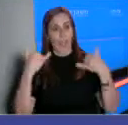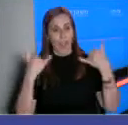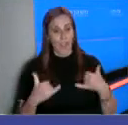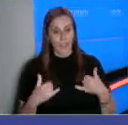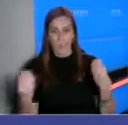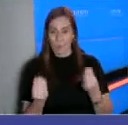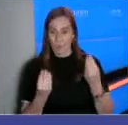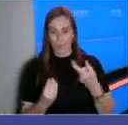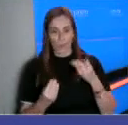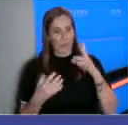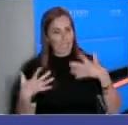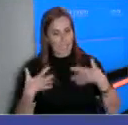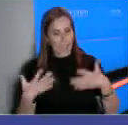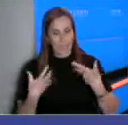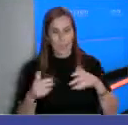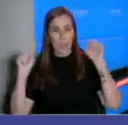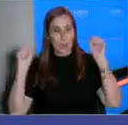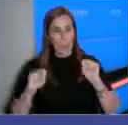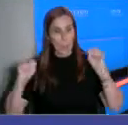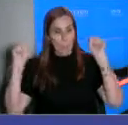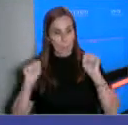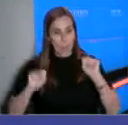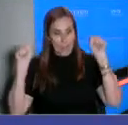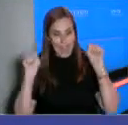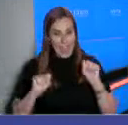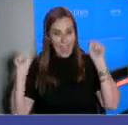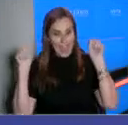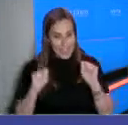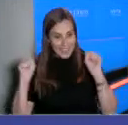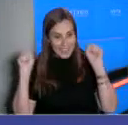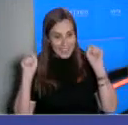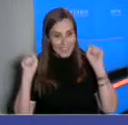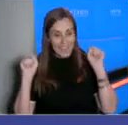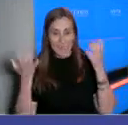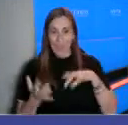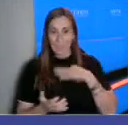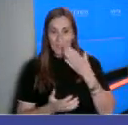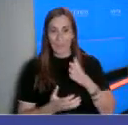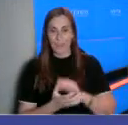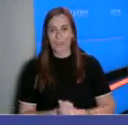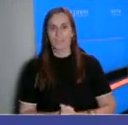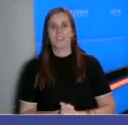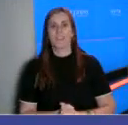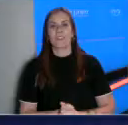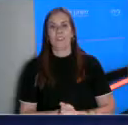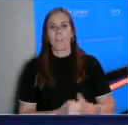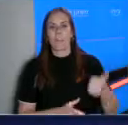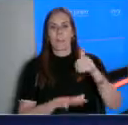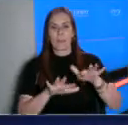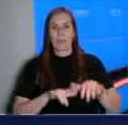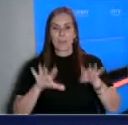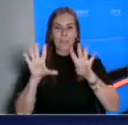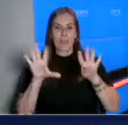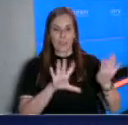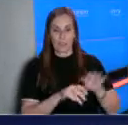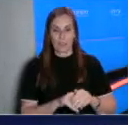נעבור למשהו הרבה יותר משמח. יום הולדת, יום הולדת, יום הולדת, הנה בא. מה שלומך? כרמל נמש, מנהל הדיגיטל של לובי